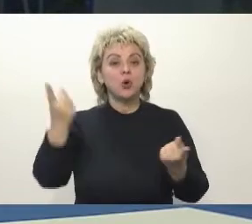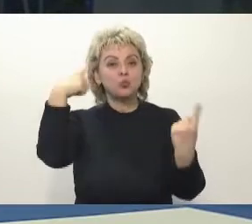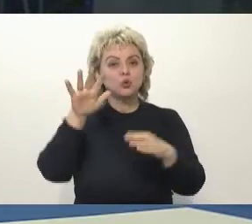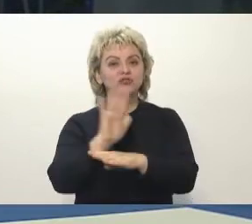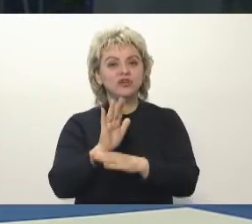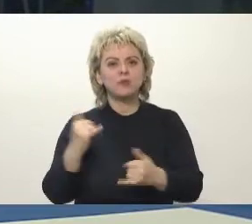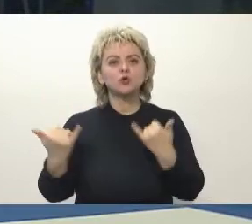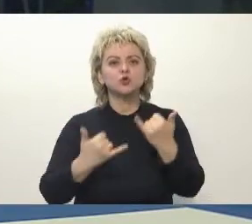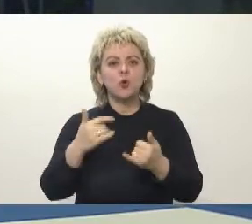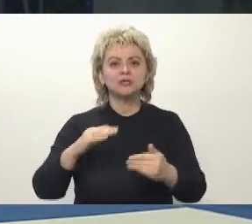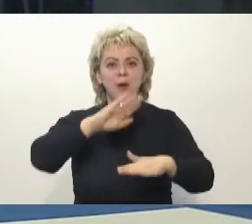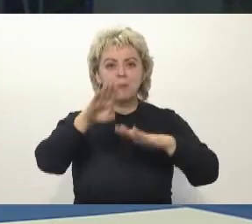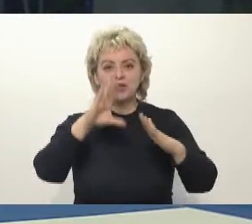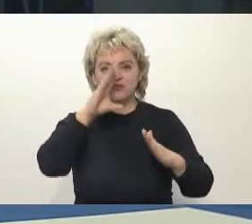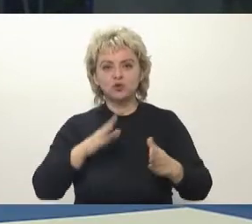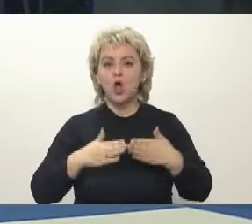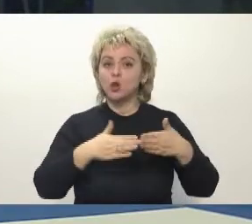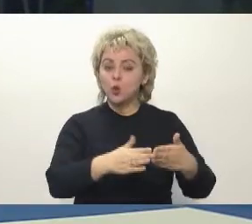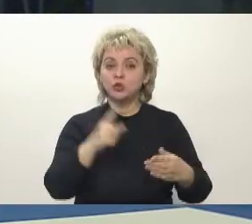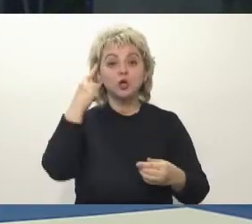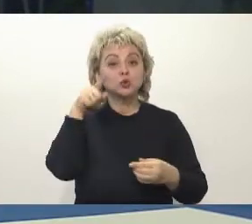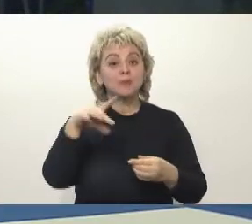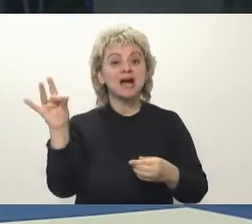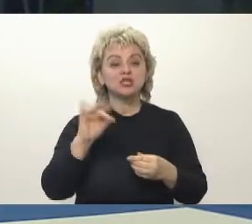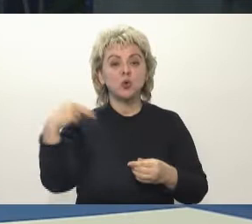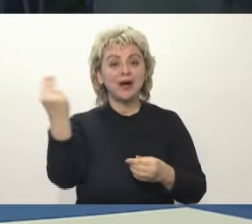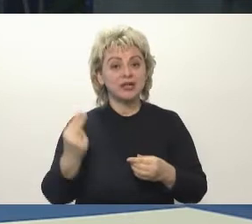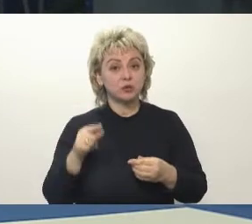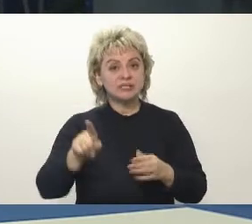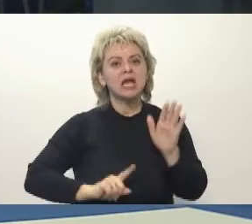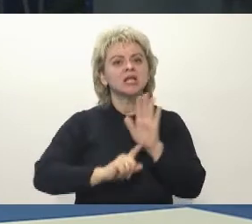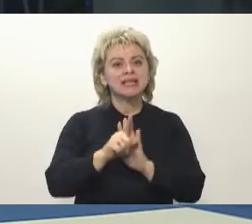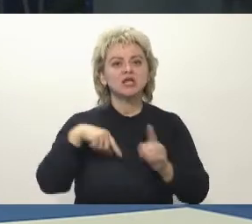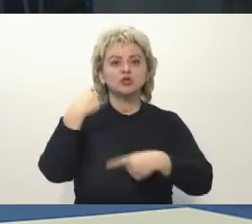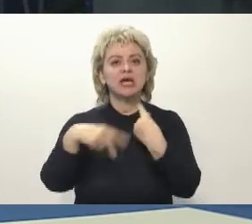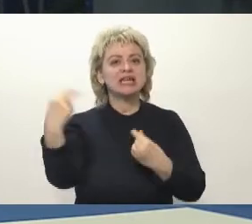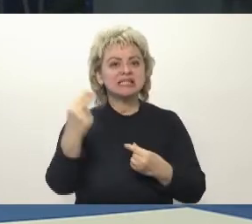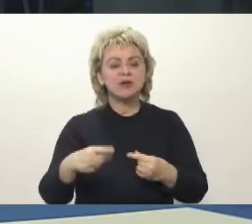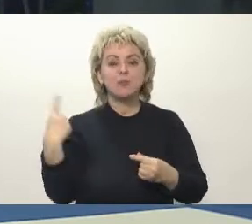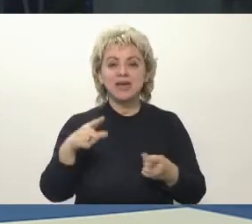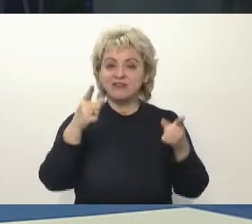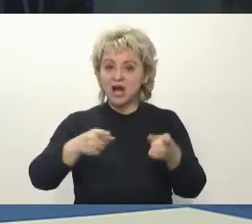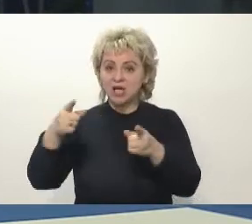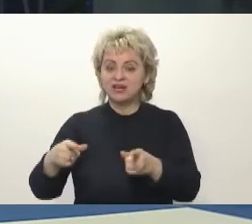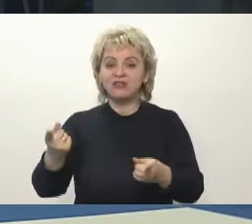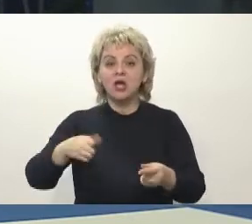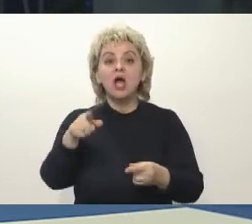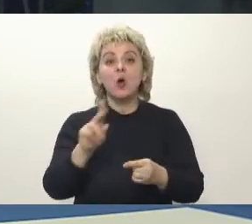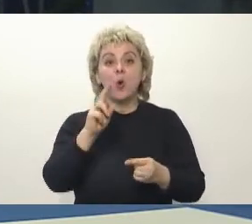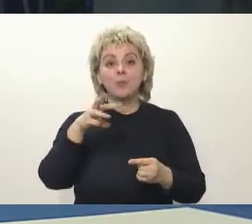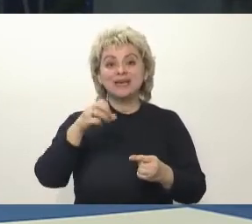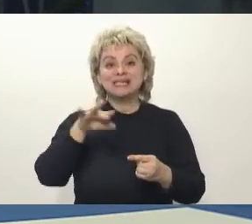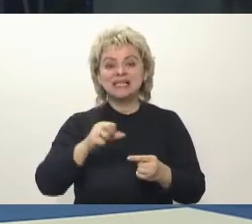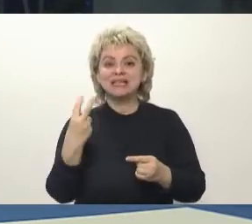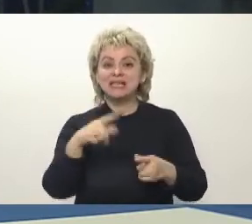Продолжение мультфильма «Желтая подводная лодка» задумал ростовский карикатурист и начал процесс с рисованием первых кадров